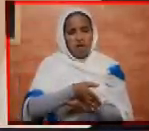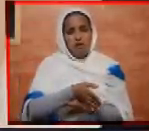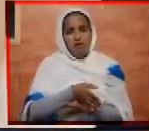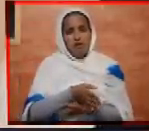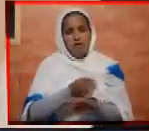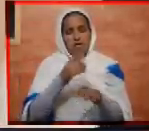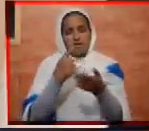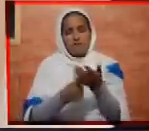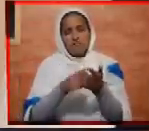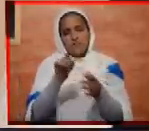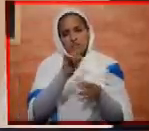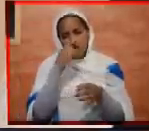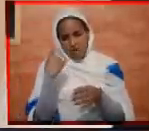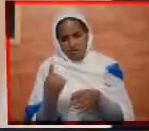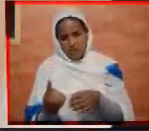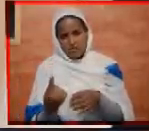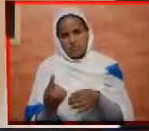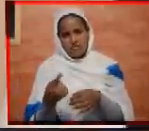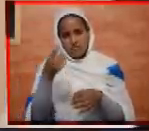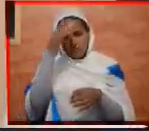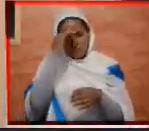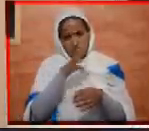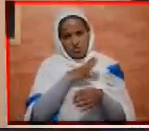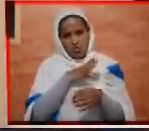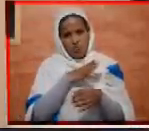ሲመቻችለት ተምሮ እንደጨረሰ